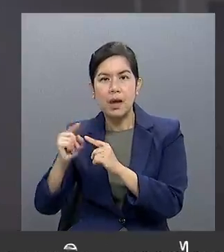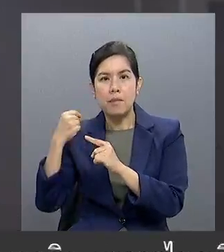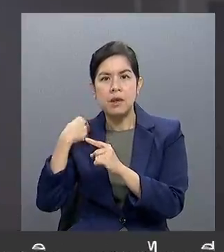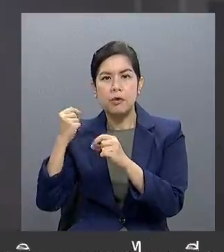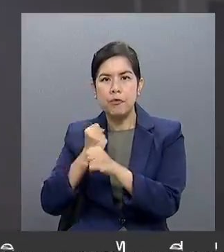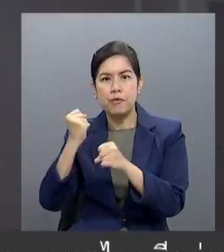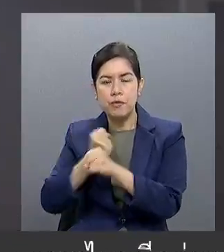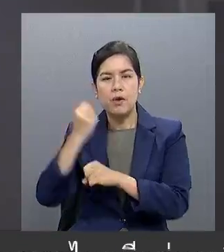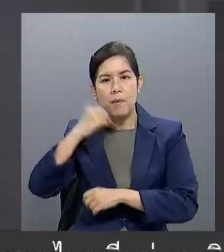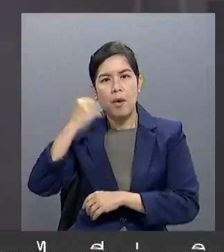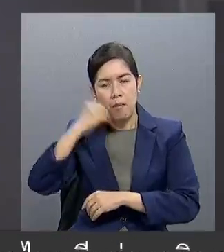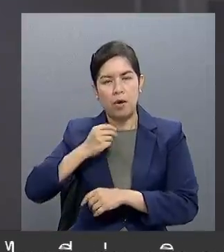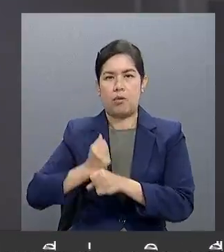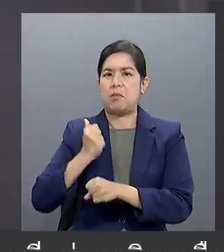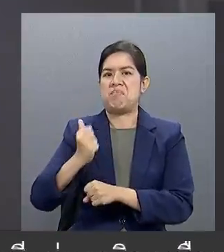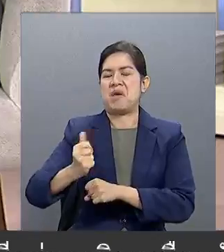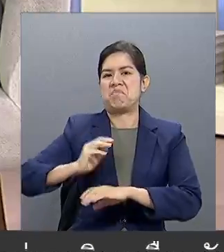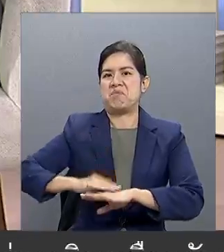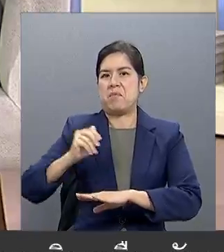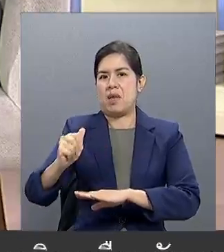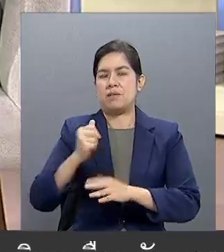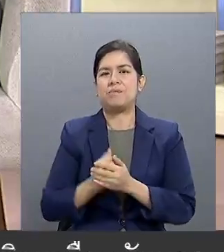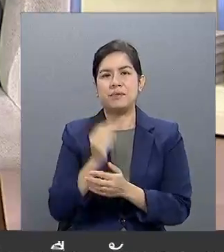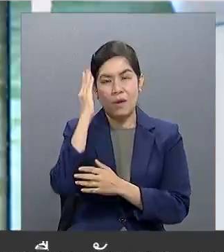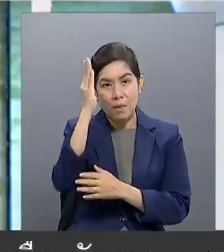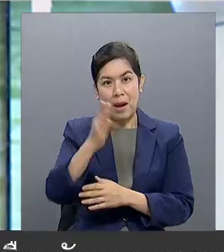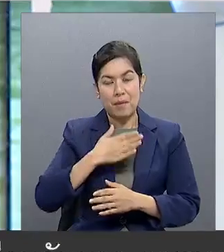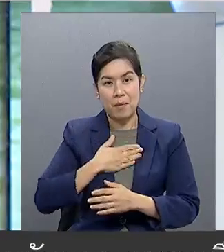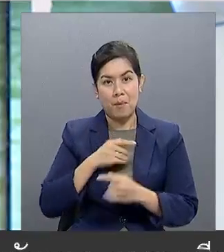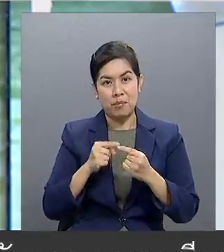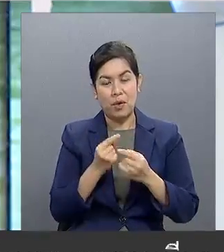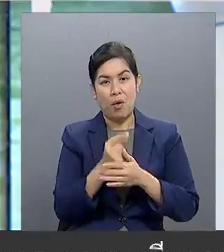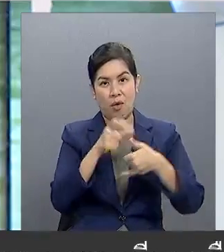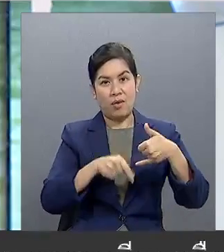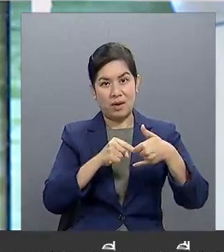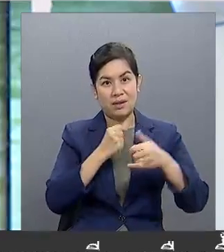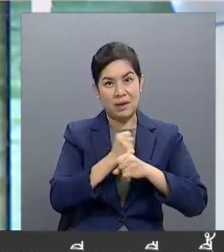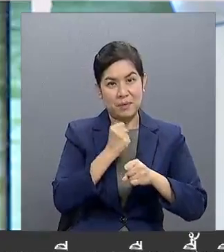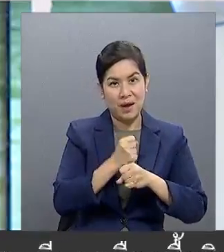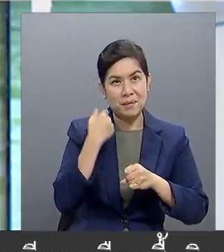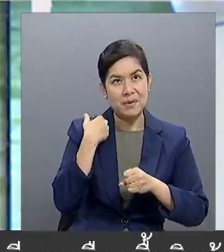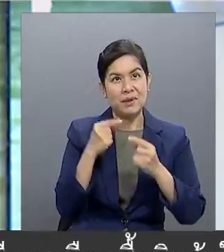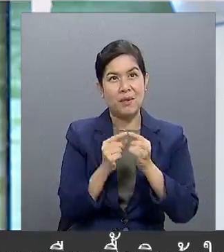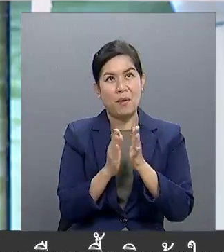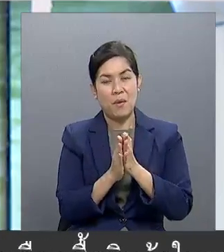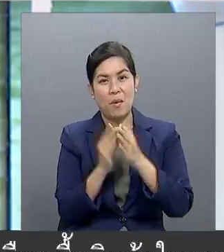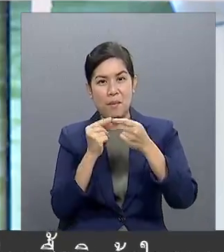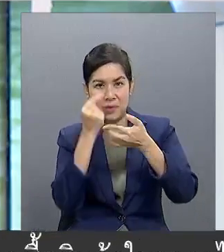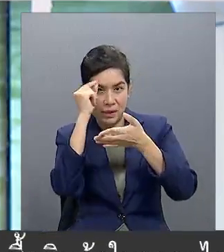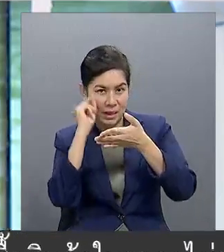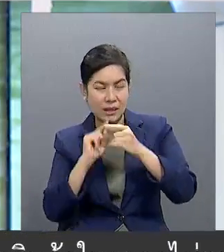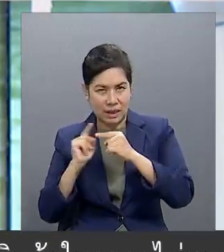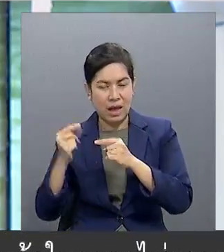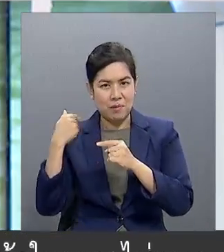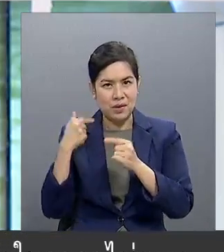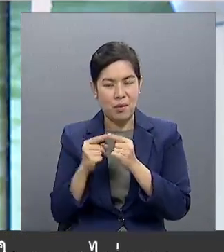ขาหน่อยเผื่ออนาคตเป็นพิธีกรด้วยก็รับแต่งหน้าคุณชมาพรด้วย ครับ คุณจะทำทุกอย่างไม่ได้คุณอธิวัฒน์จริง ๆครับม